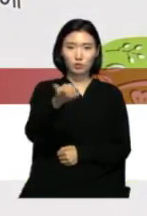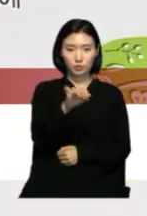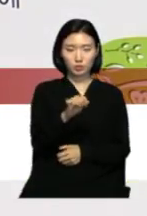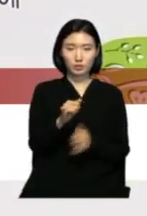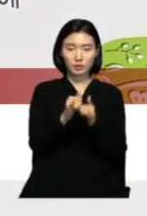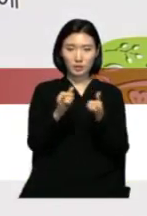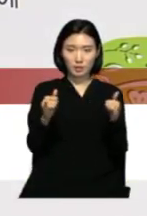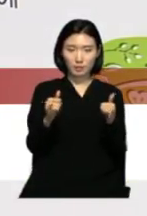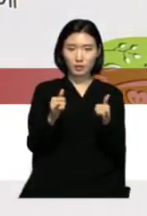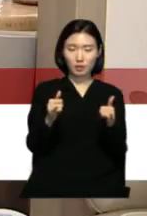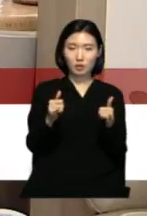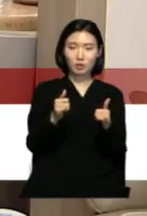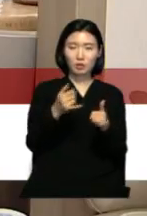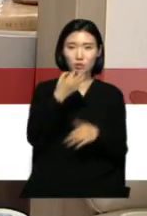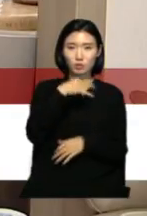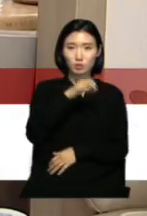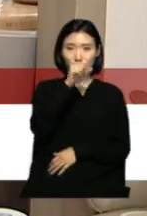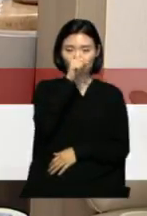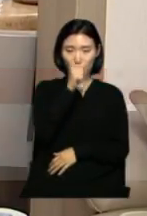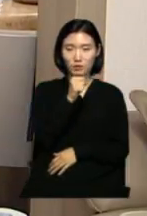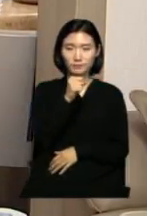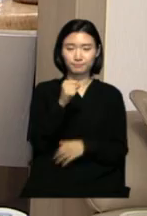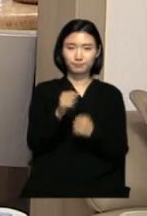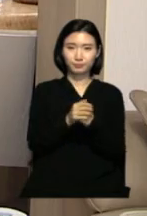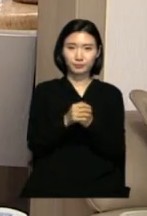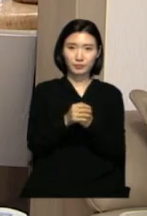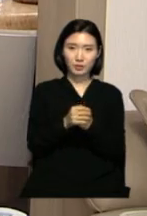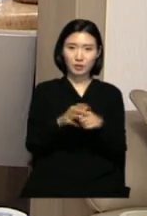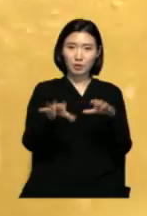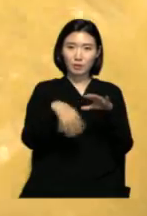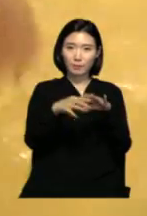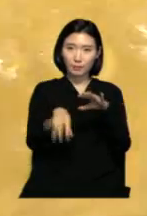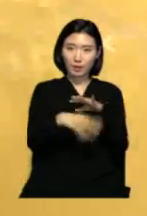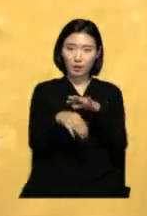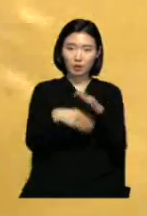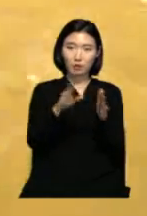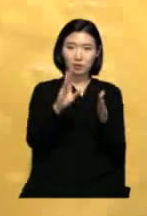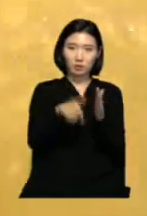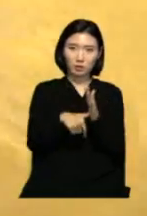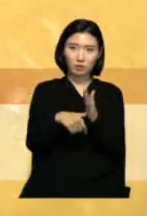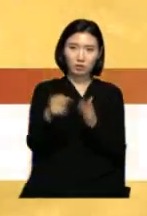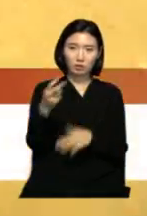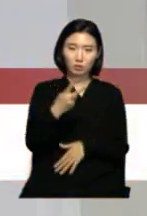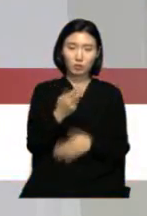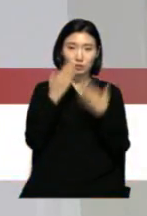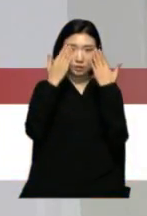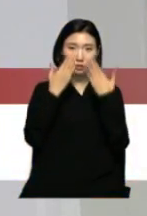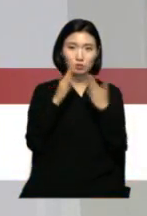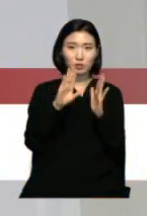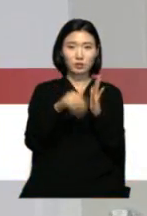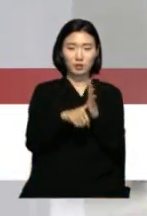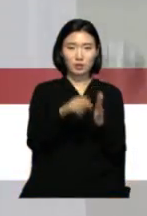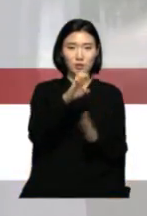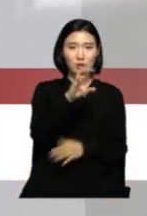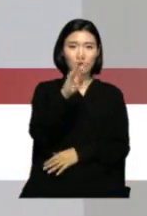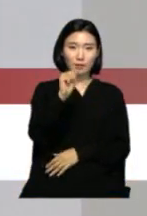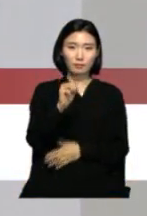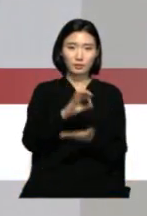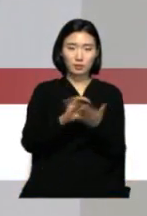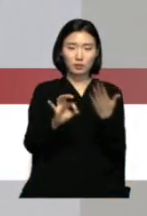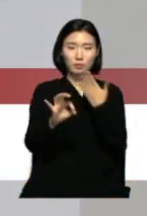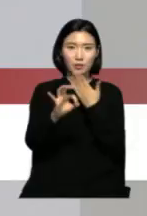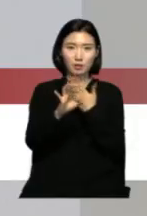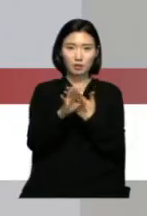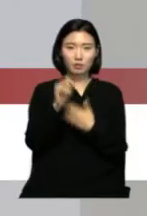미생물을 조합해 배양합니다. 주방에서 설거지를 할 때나 빨래할 때, 심지어 세안할 때도 EM을 사용하면